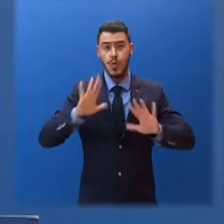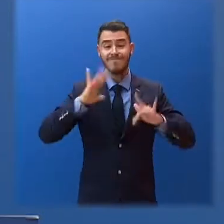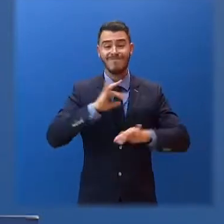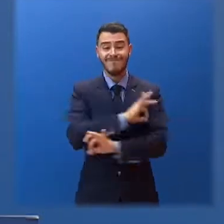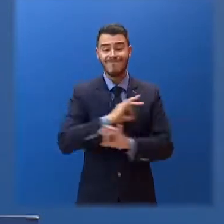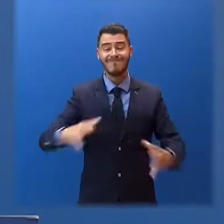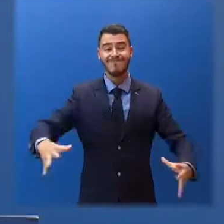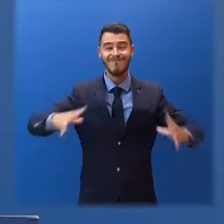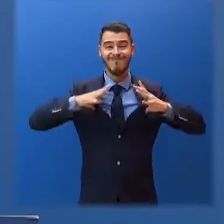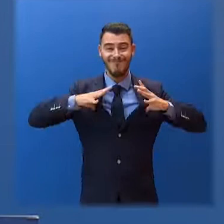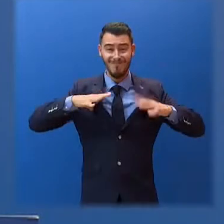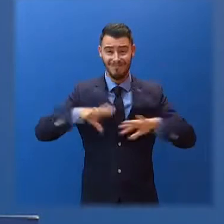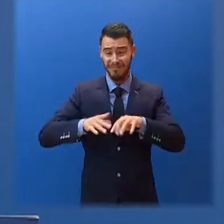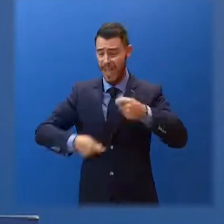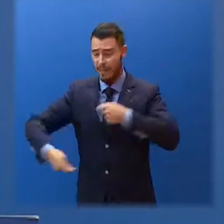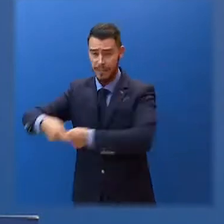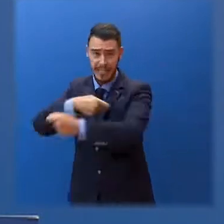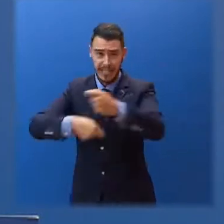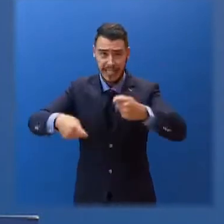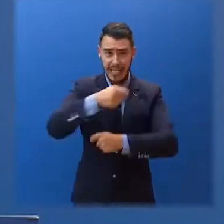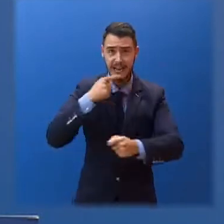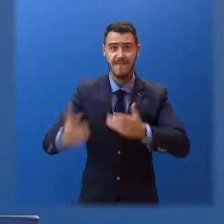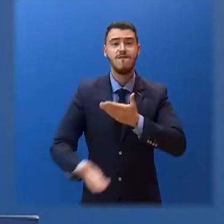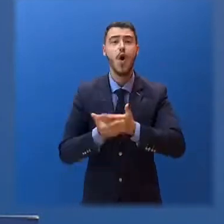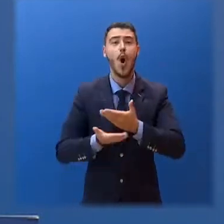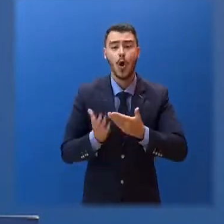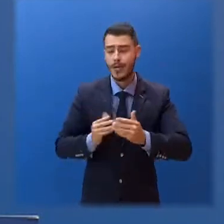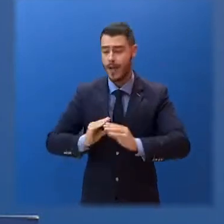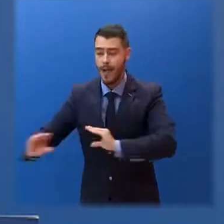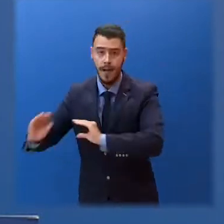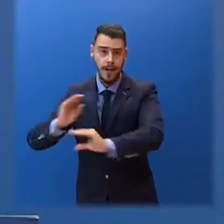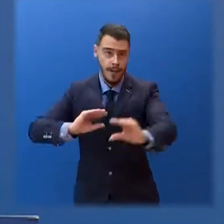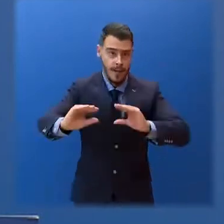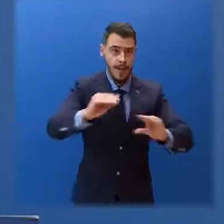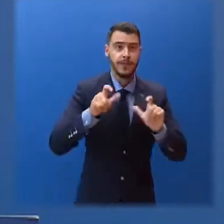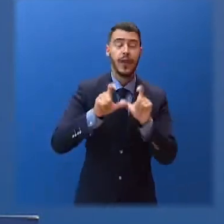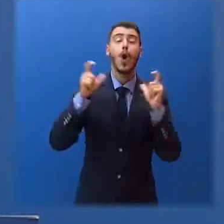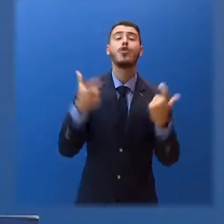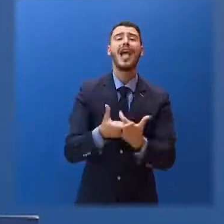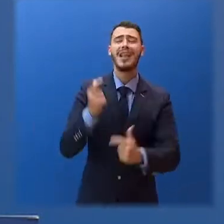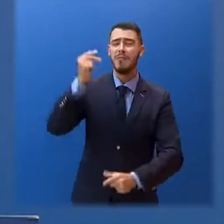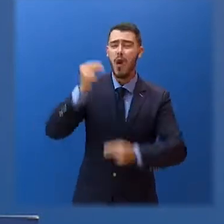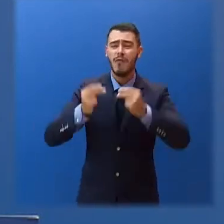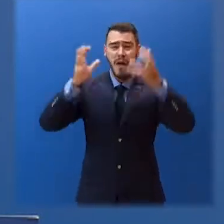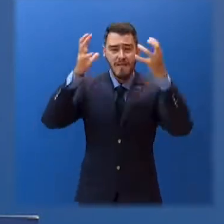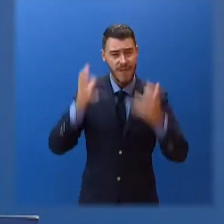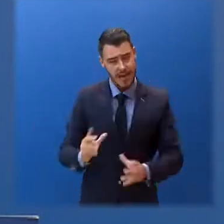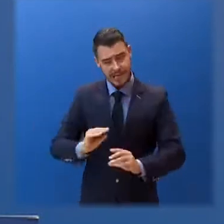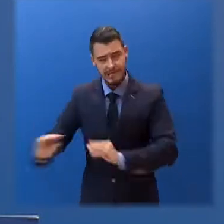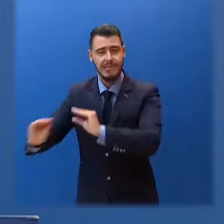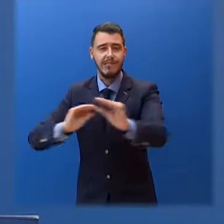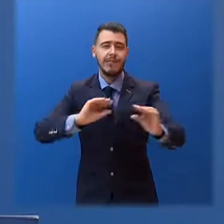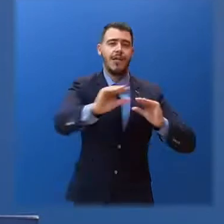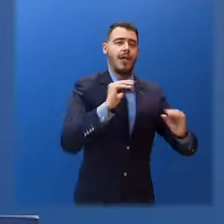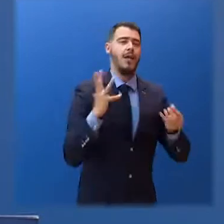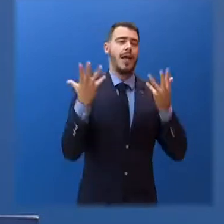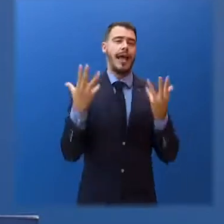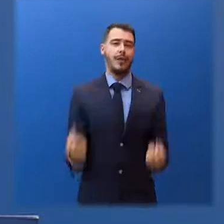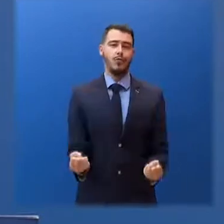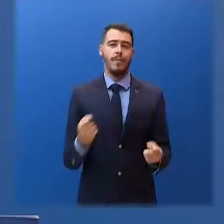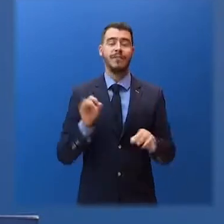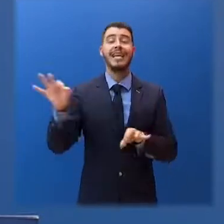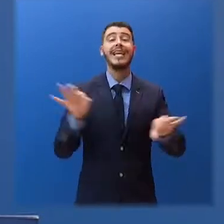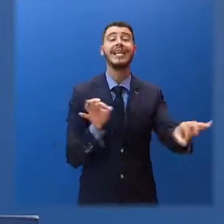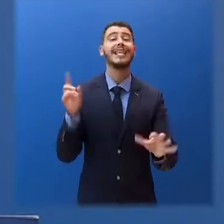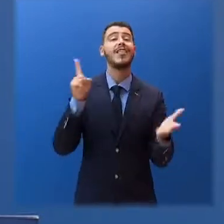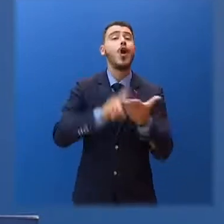τις επιχειρήσεις όσο και τα νοικοκυριά που υφίστανται τις οικονομικές συνέπειες της πανδημίας. Ήδη, με σχέδιο νόμου που κατέθηκε